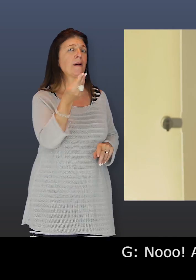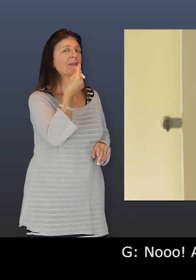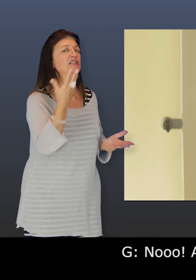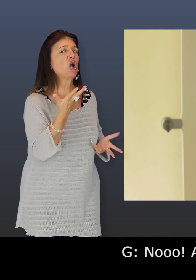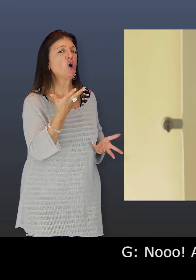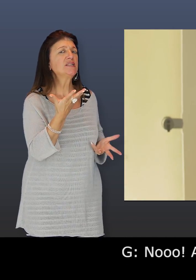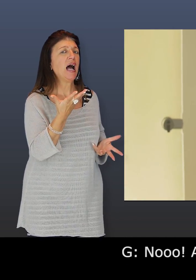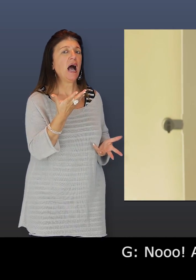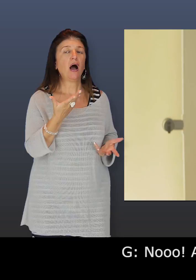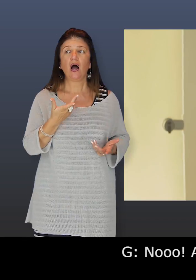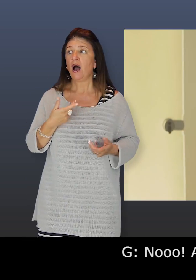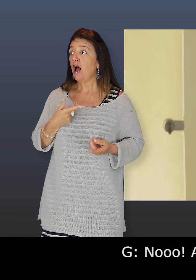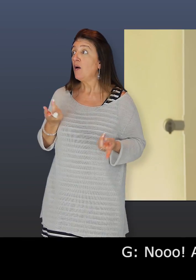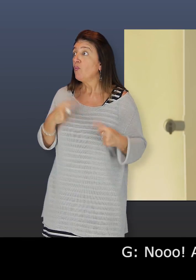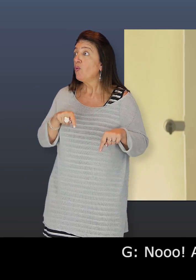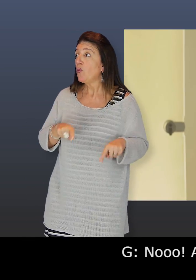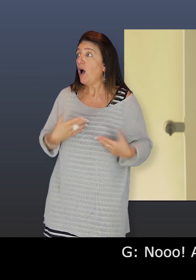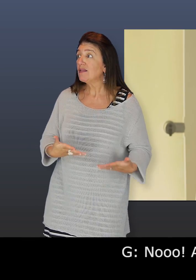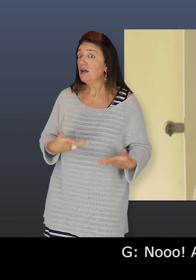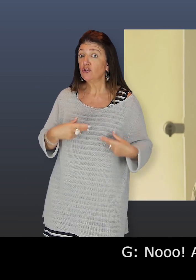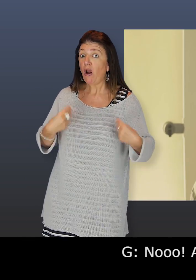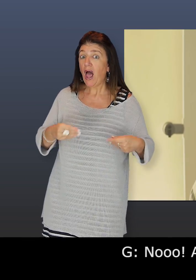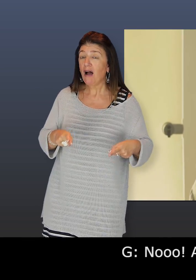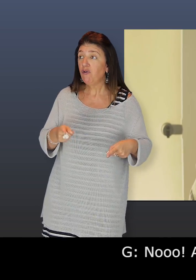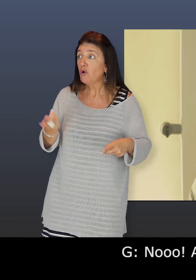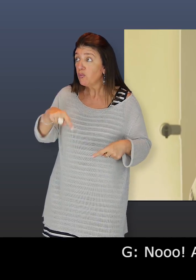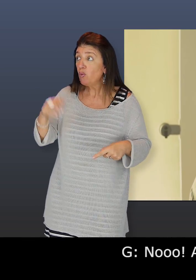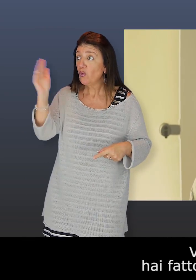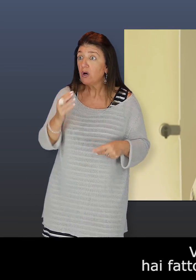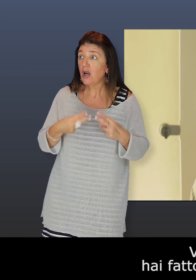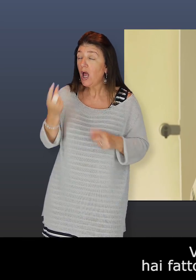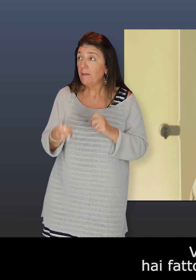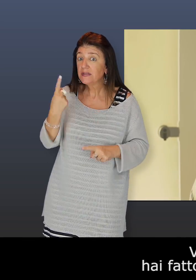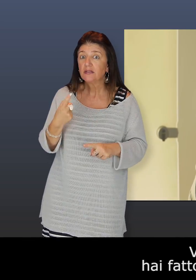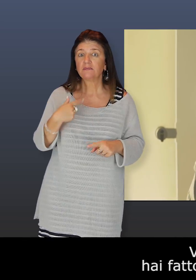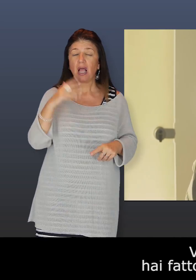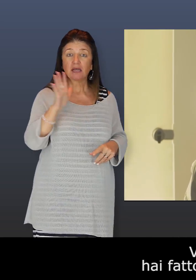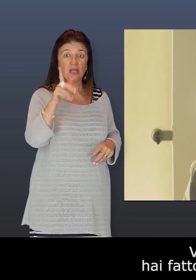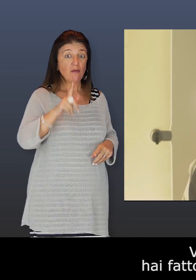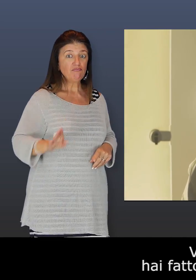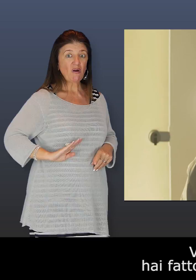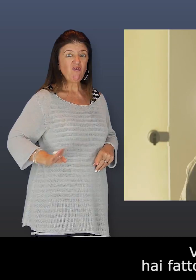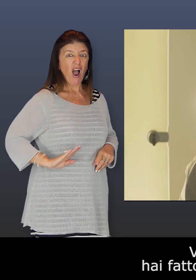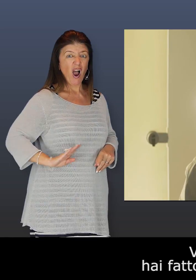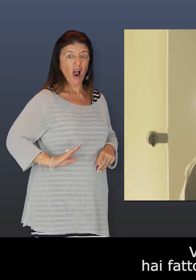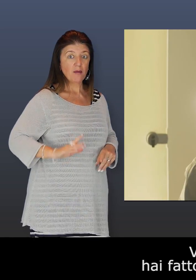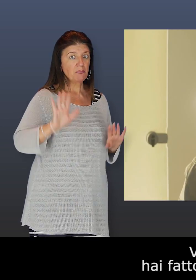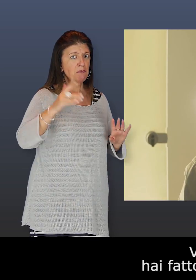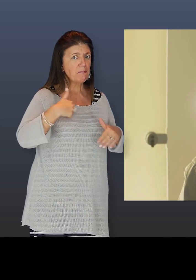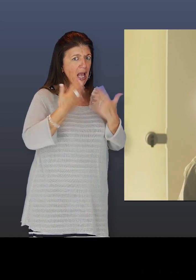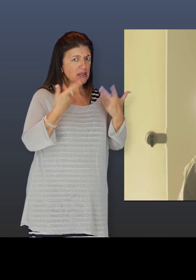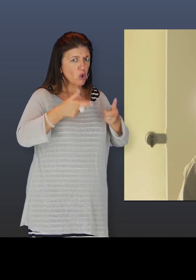No, ma anche qua adesso. Sul lavoro che sei. Sembri affamato. L'hai fatta colazione questa